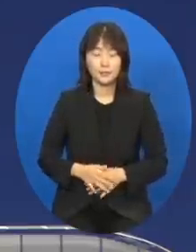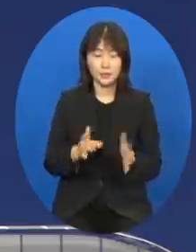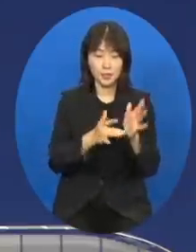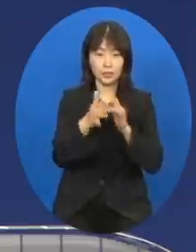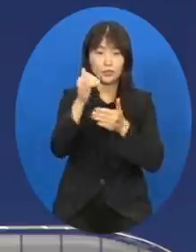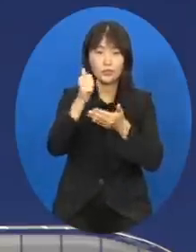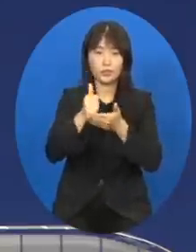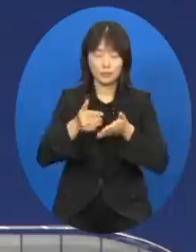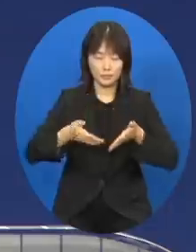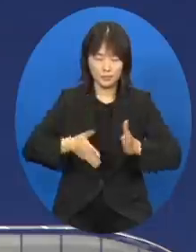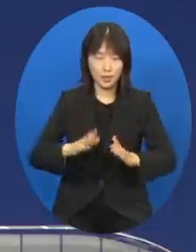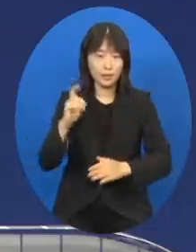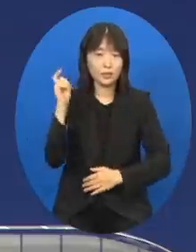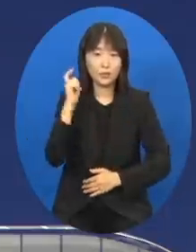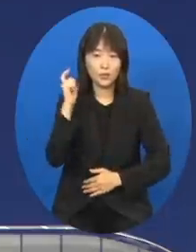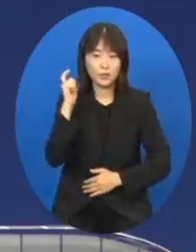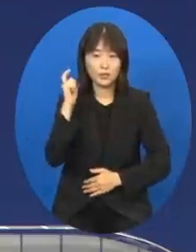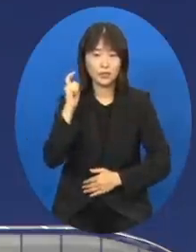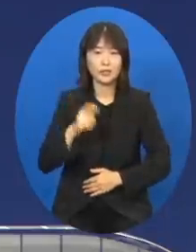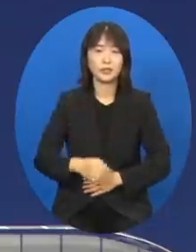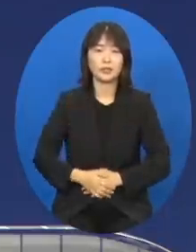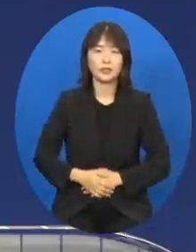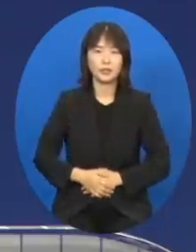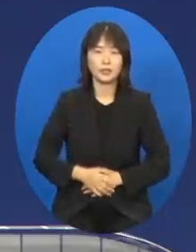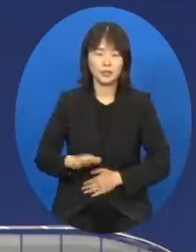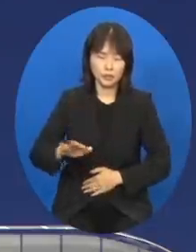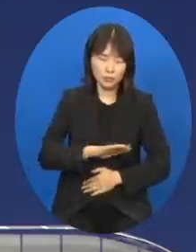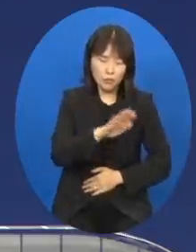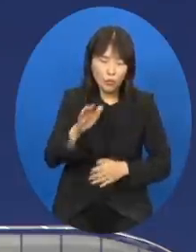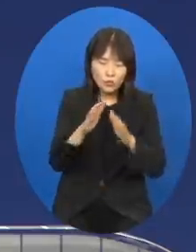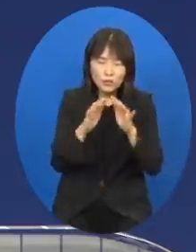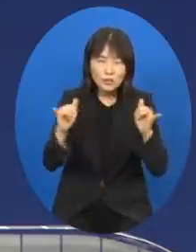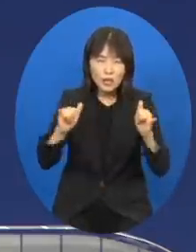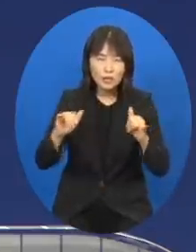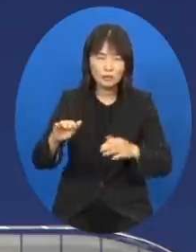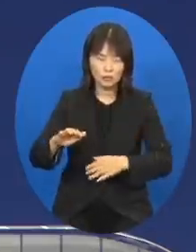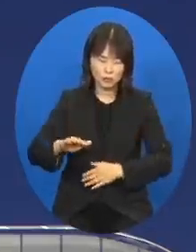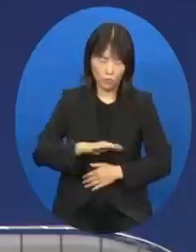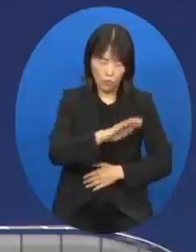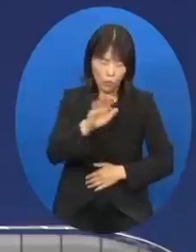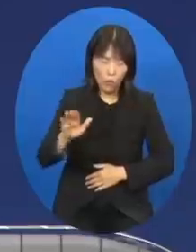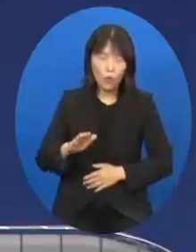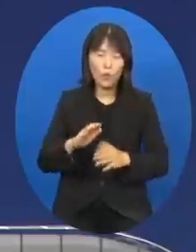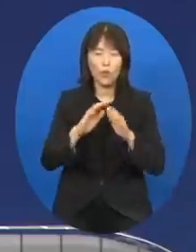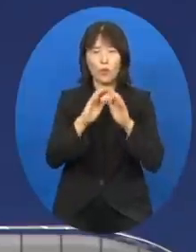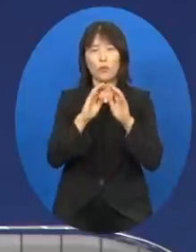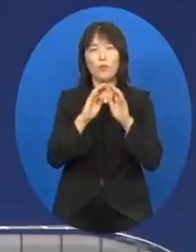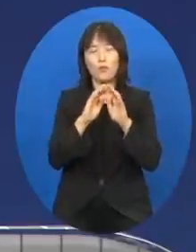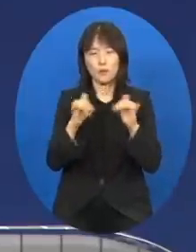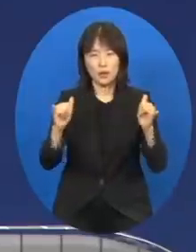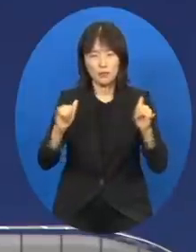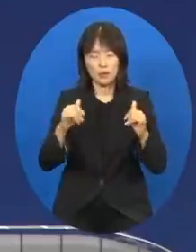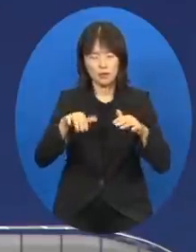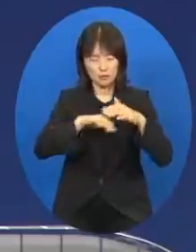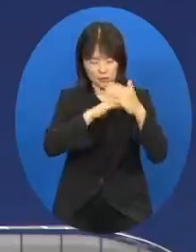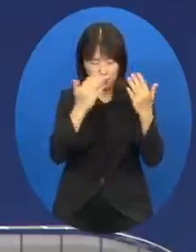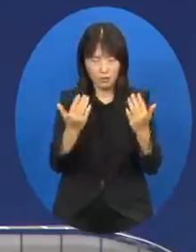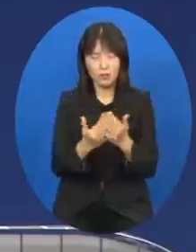예수님의 탄생의 소식은 모든 사람에게, 온 백성에게 다 기쁜